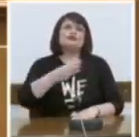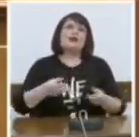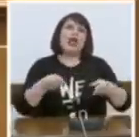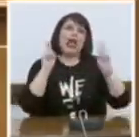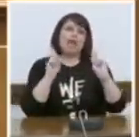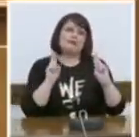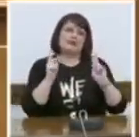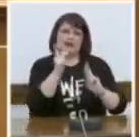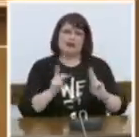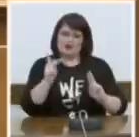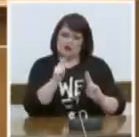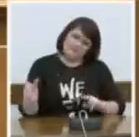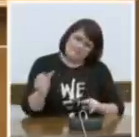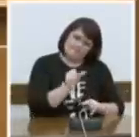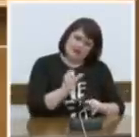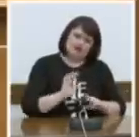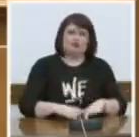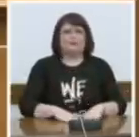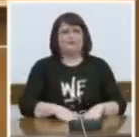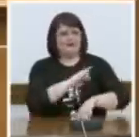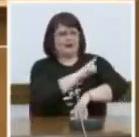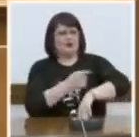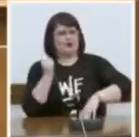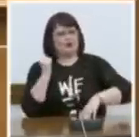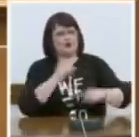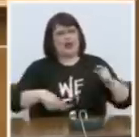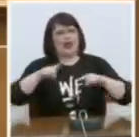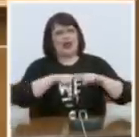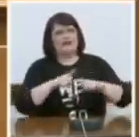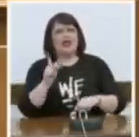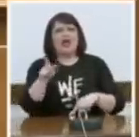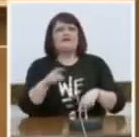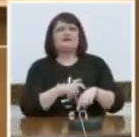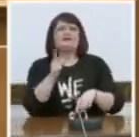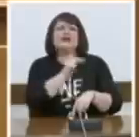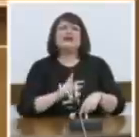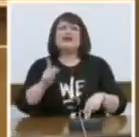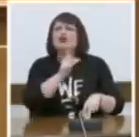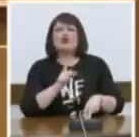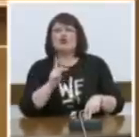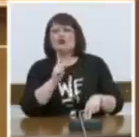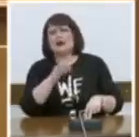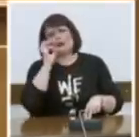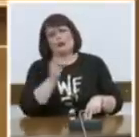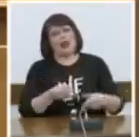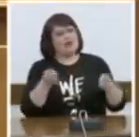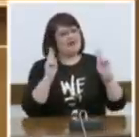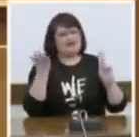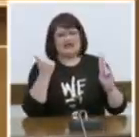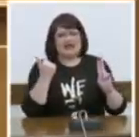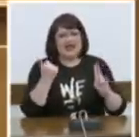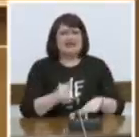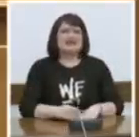προόδου να επιστρέψει. Και μια ισχυρή Ελλάδα να πάρει τη θέση μιας κοινωνίας που σήμερα δυστυχώς έχει μηδενικές προσδοκίες,